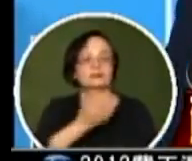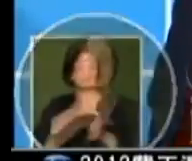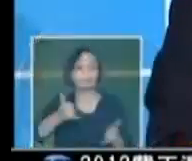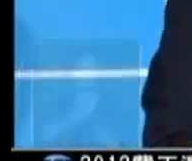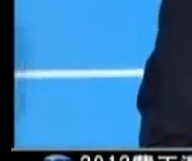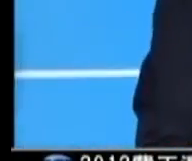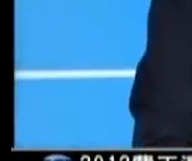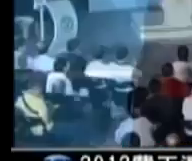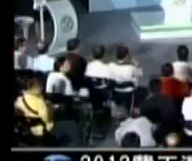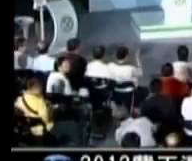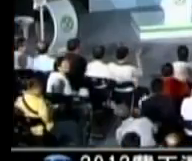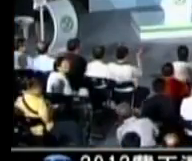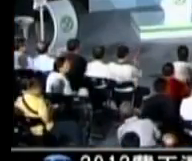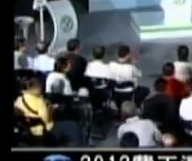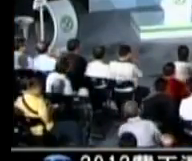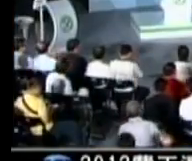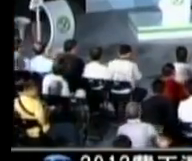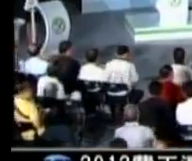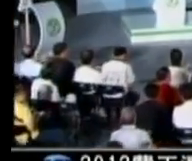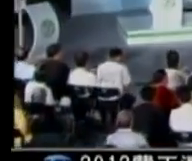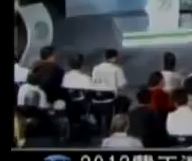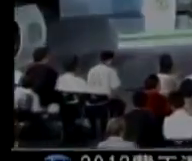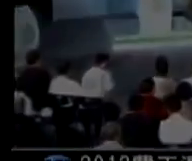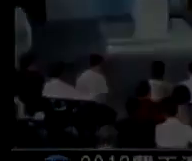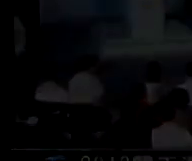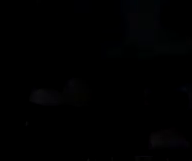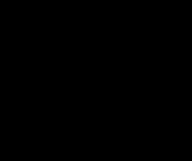政。 谢谢，谢谢，谢谢苏焕智先生。